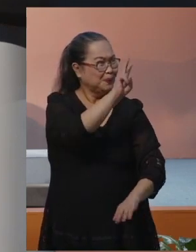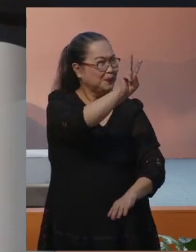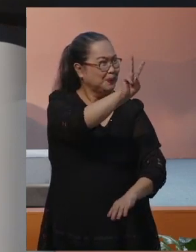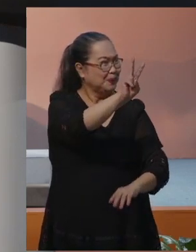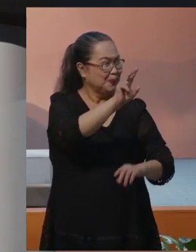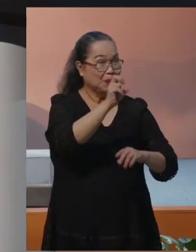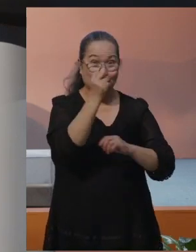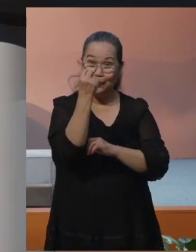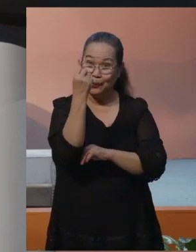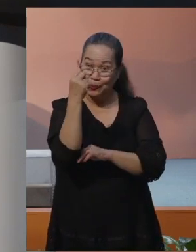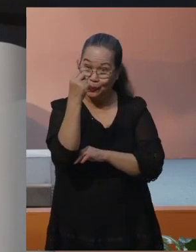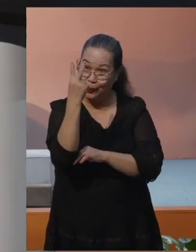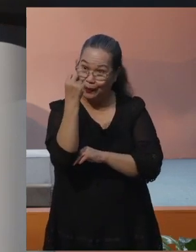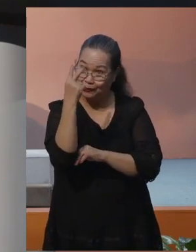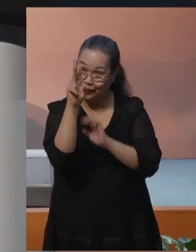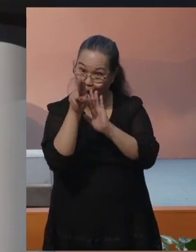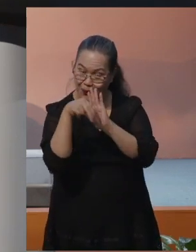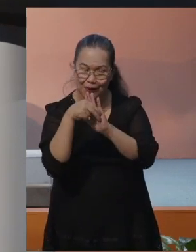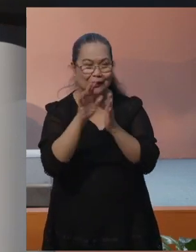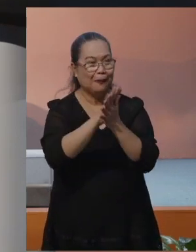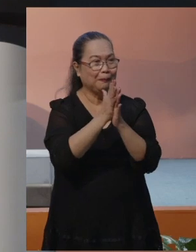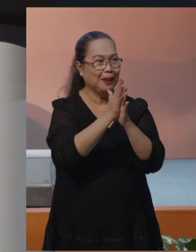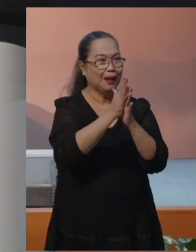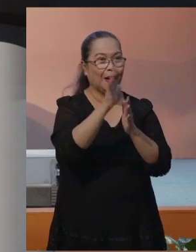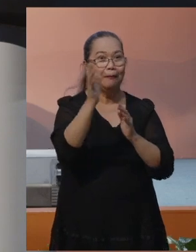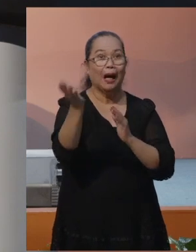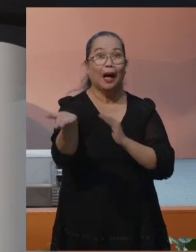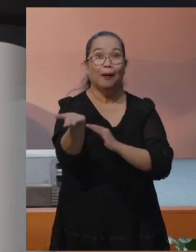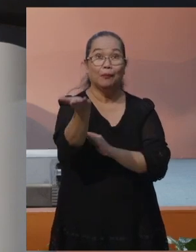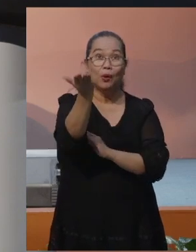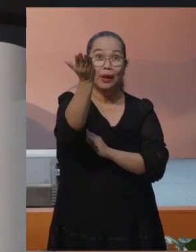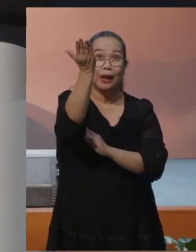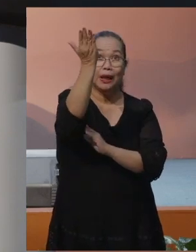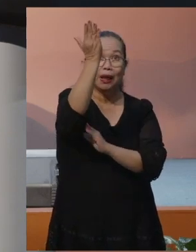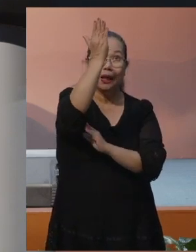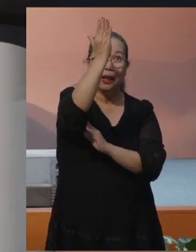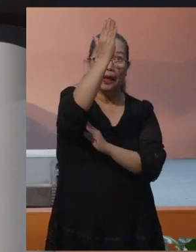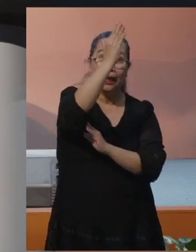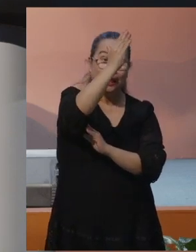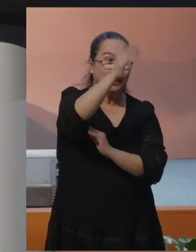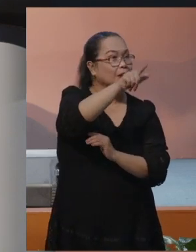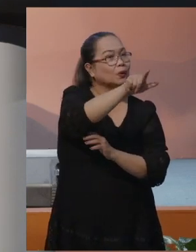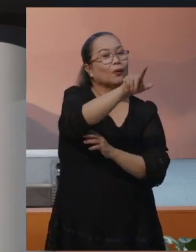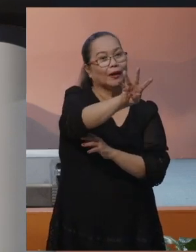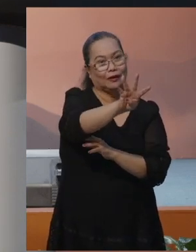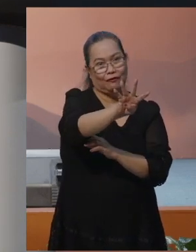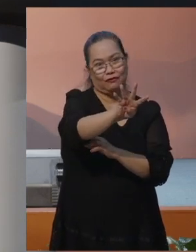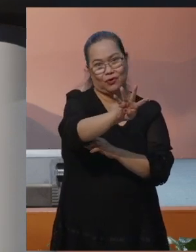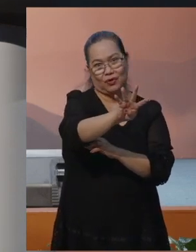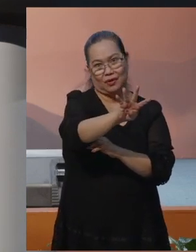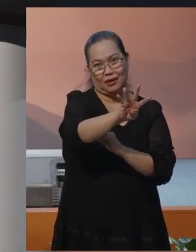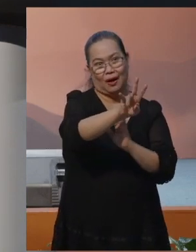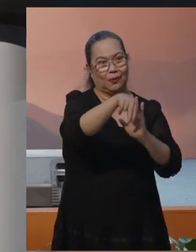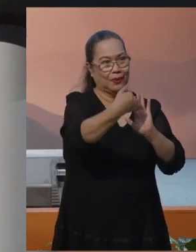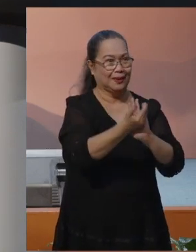12 hours, 24 hours. Saan ko nakuha yun? Armstrong Institute of Biblical Archaeology.